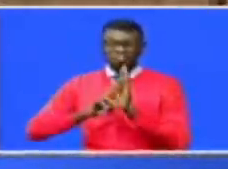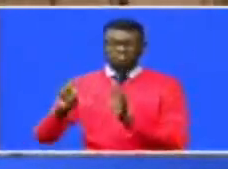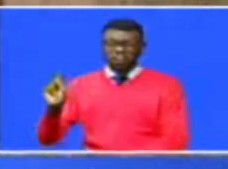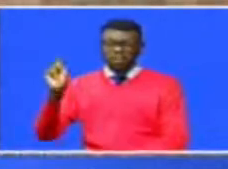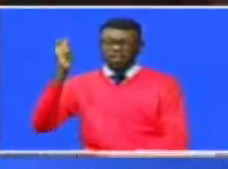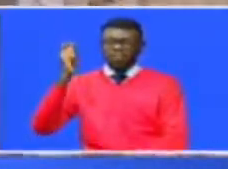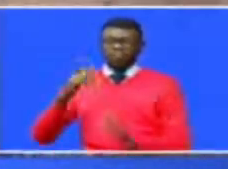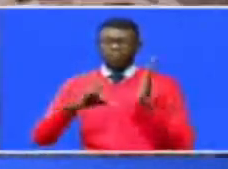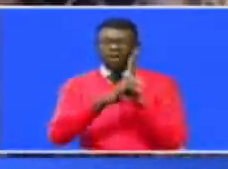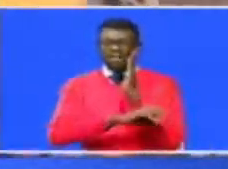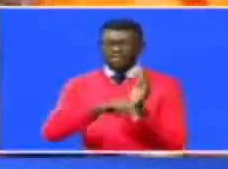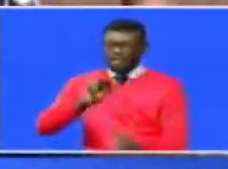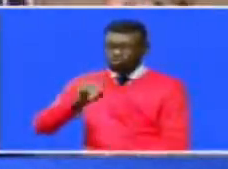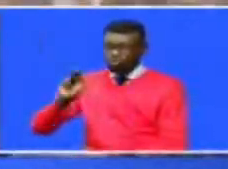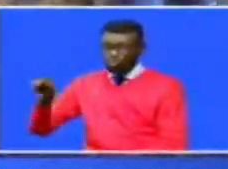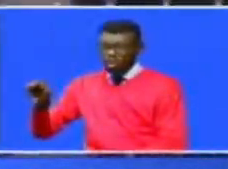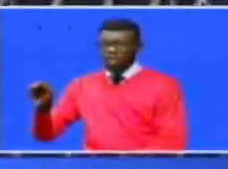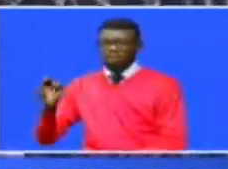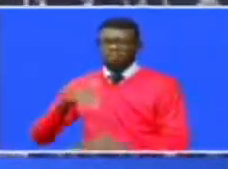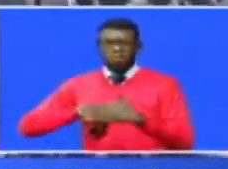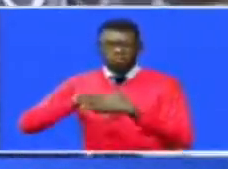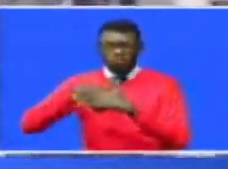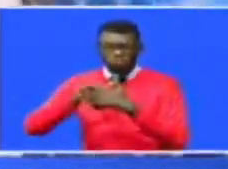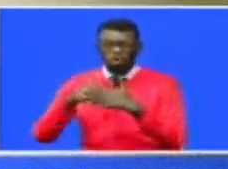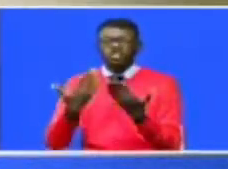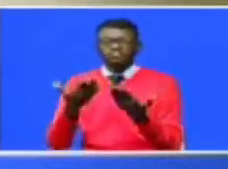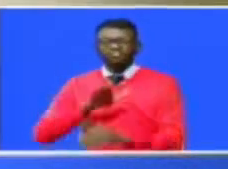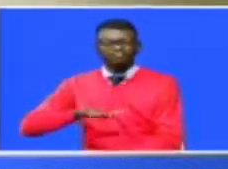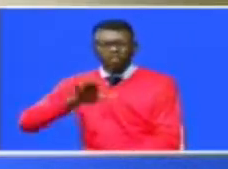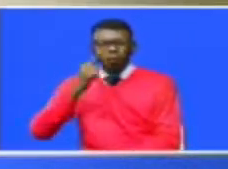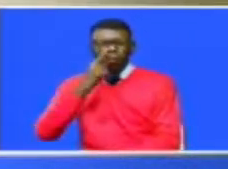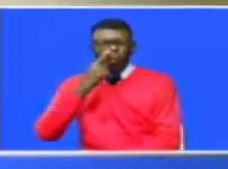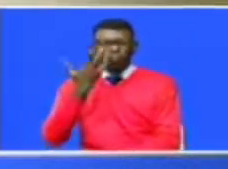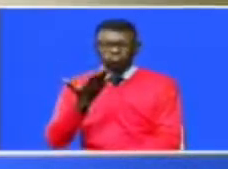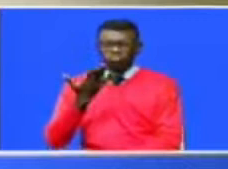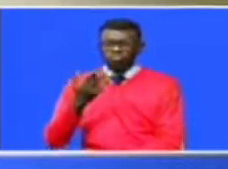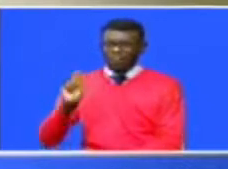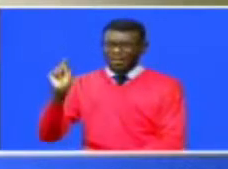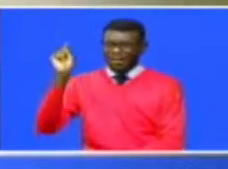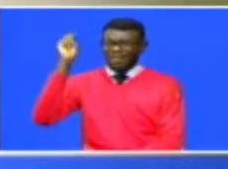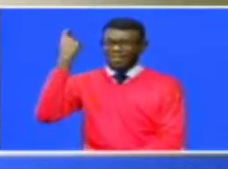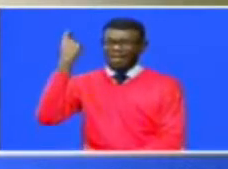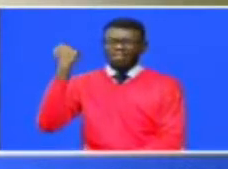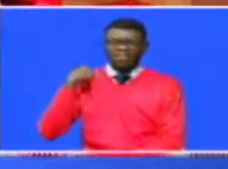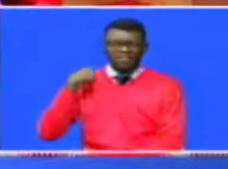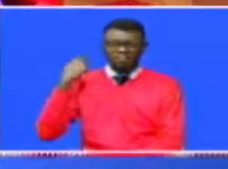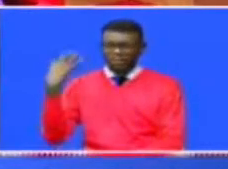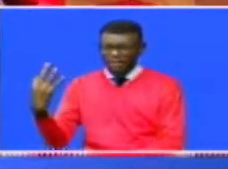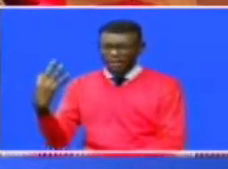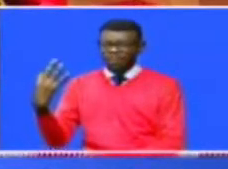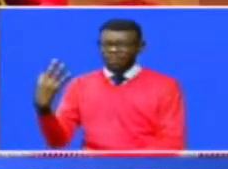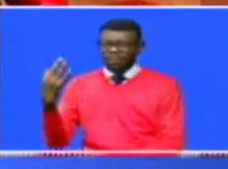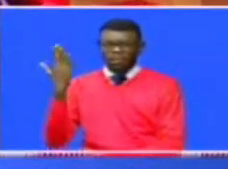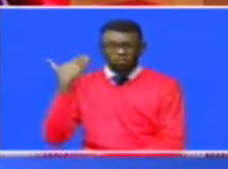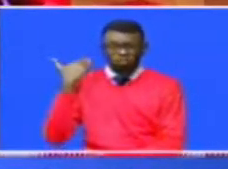nchini Norway katika michuano ya kimataifa ya soka mitaani, ambapo Kenya ilimaliza katika nafasi ya tatu miongoni